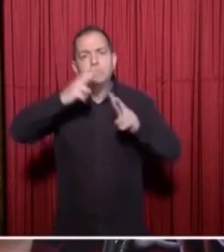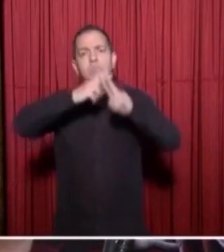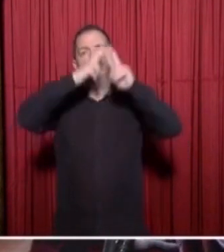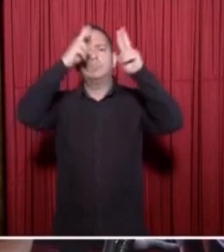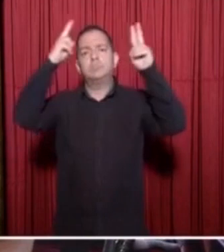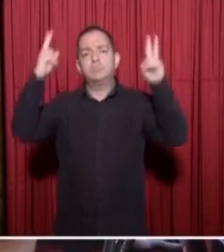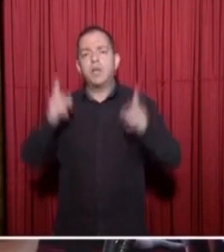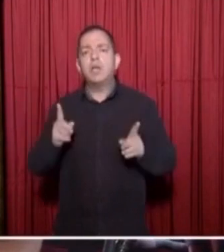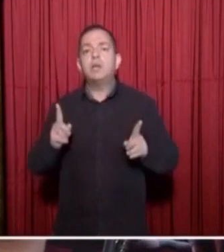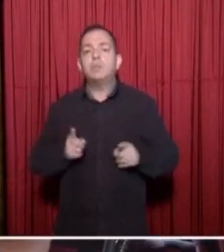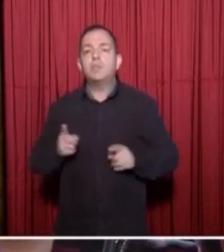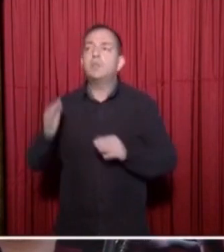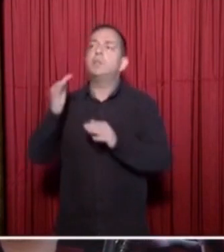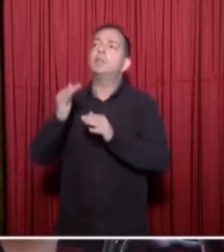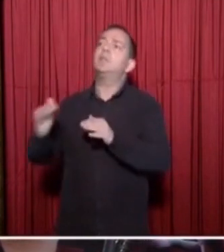ετησόμεθα.